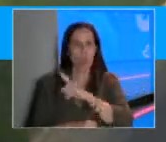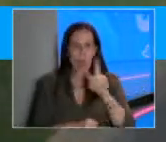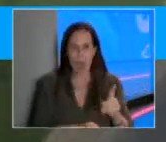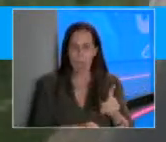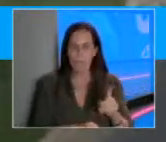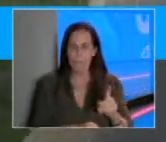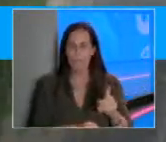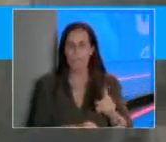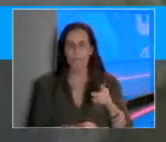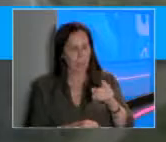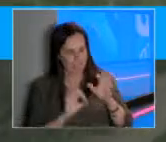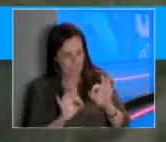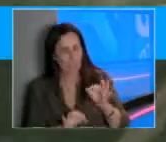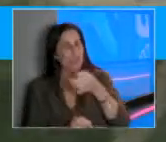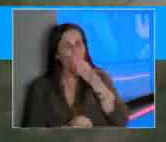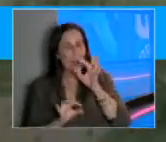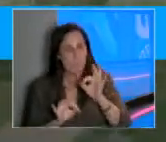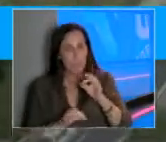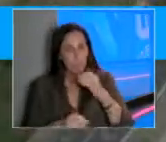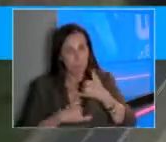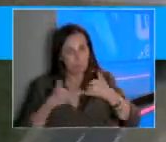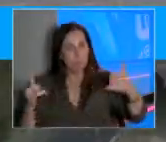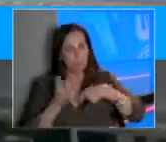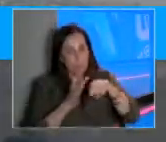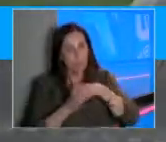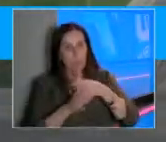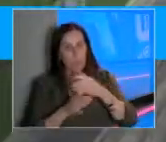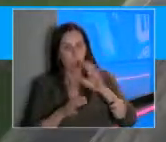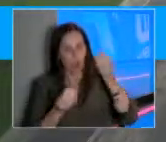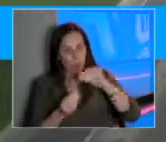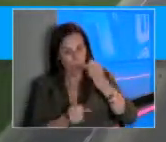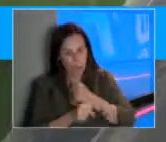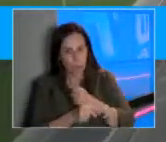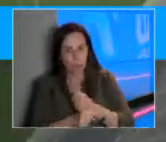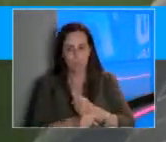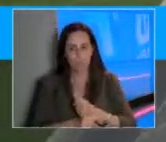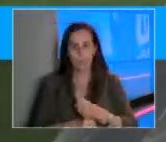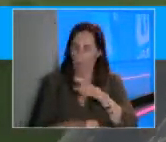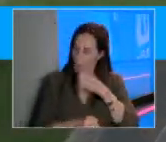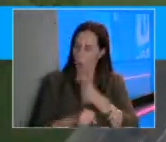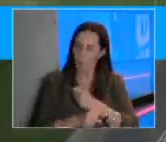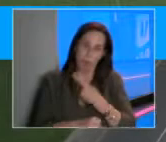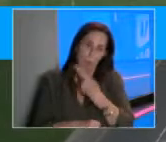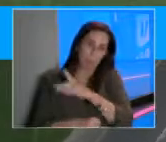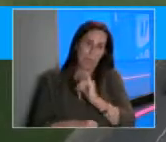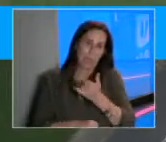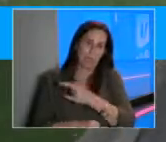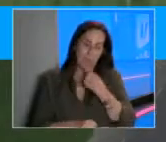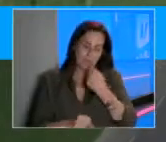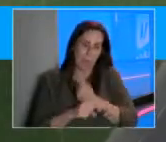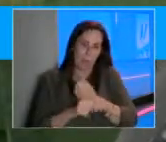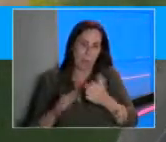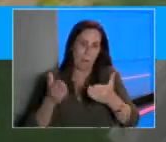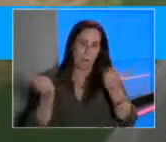ועד לתחנת... לא, זה בסדר. השאלה אם באמת התקדמו כל עבודות הרכבת מלבד זו. הם מתקדמים, לדבריהם הם